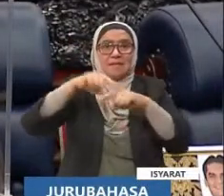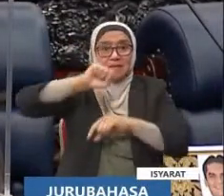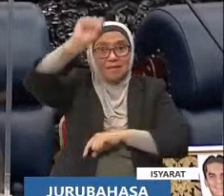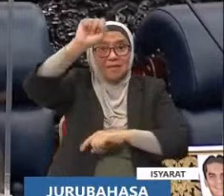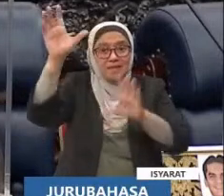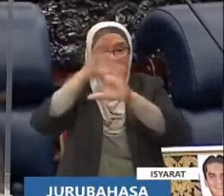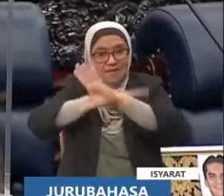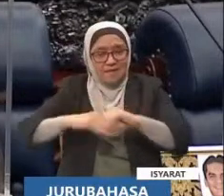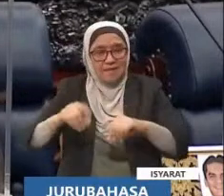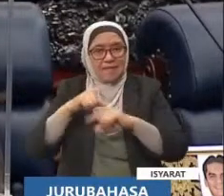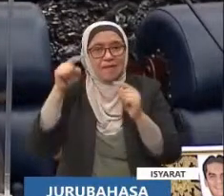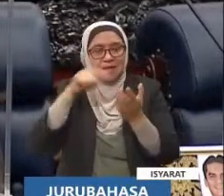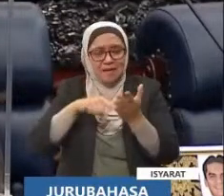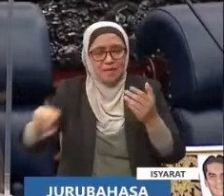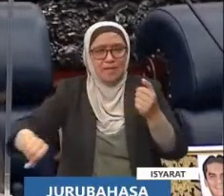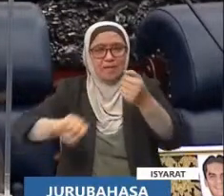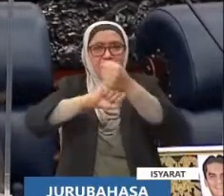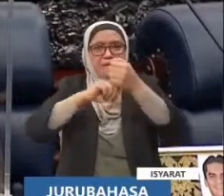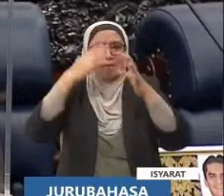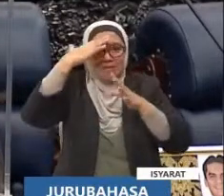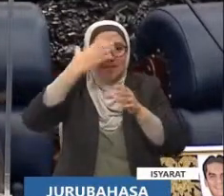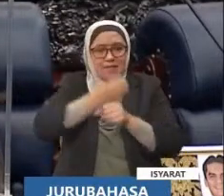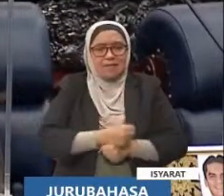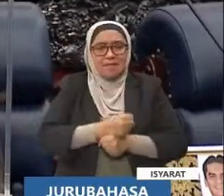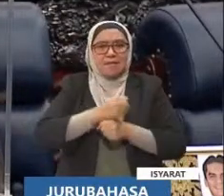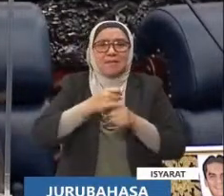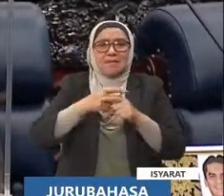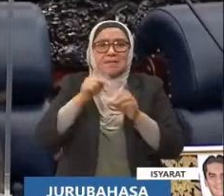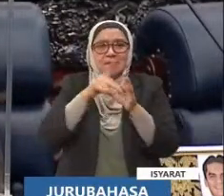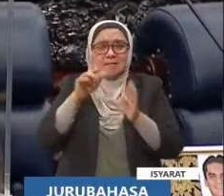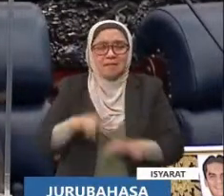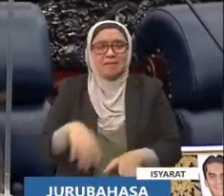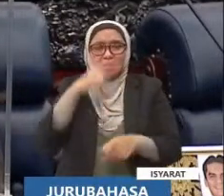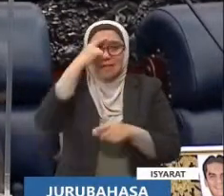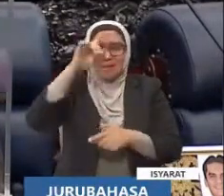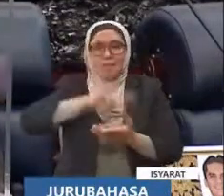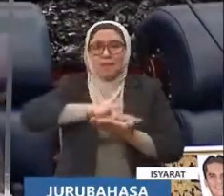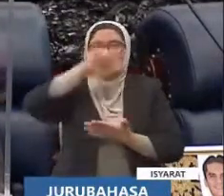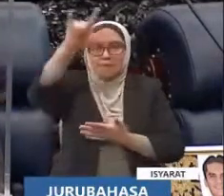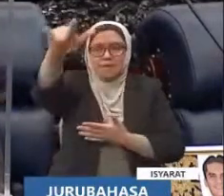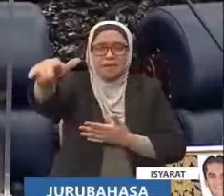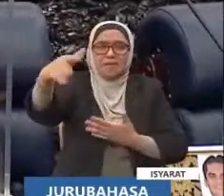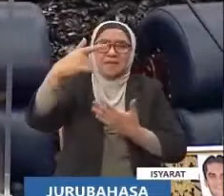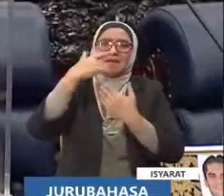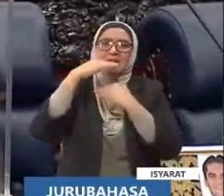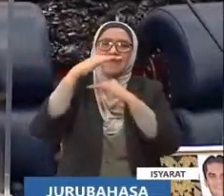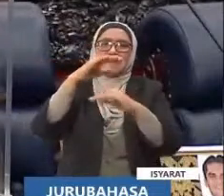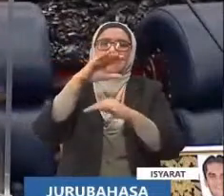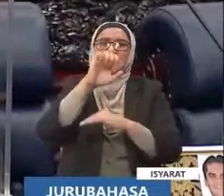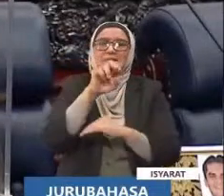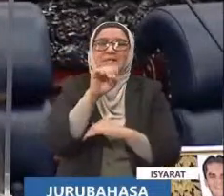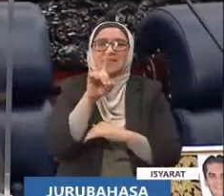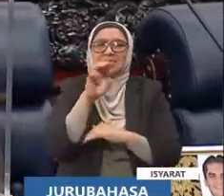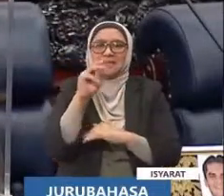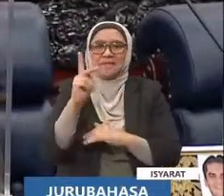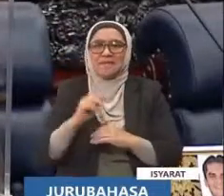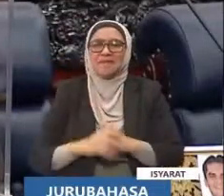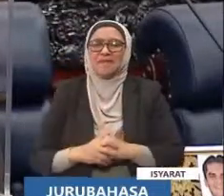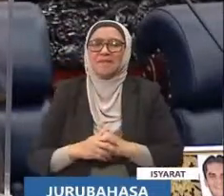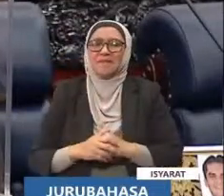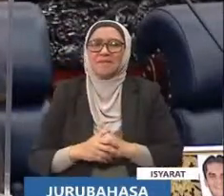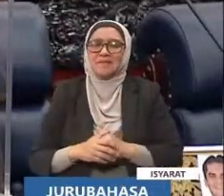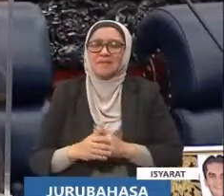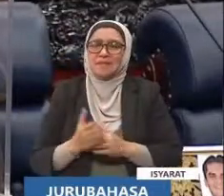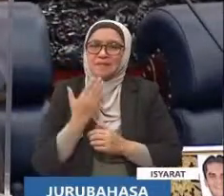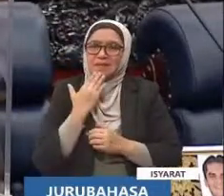pajak keyakinan penumpang untuk terbang di Fasakh Anda ditugasi presinutri asalnya teman-teman kucing